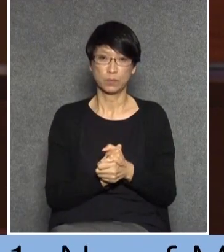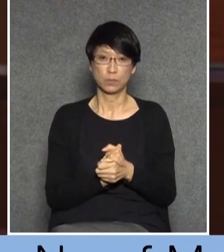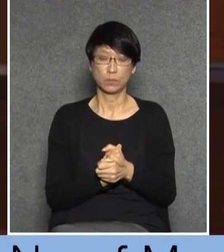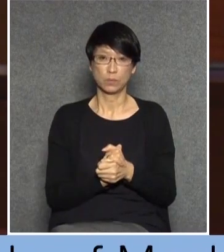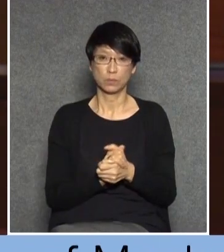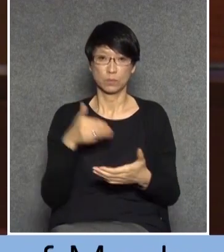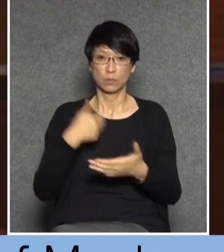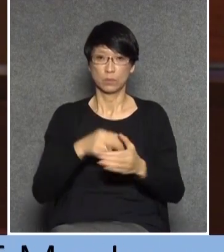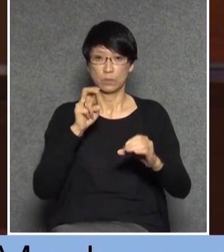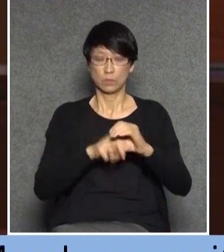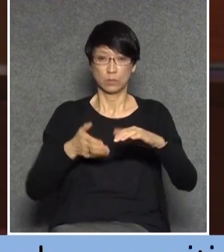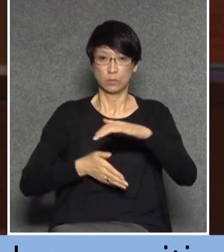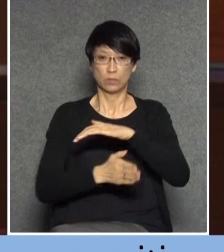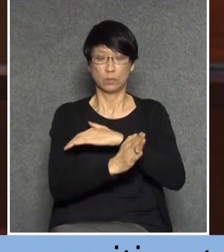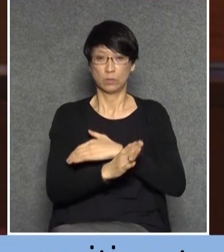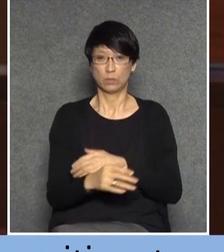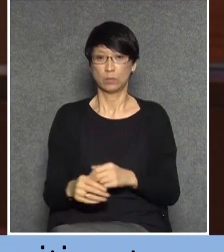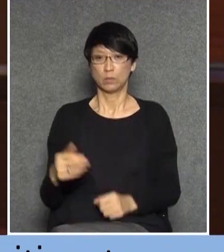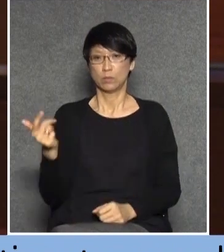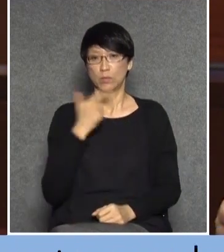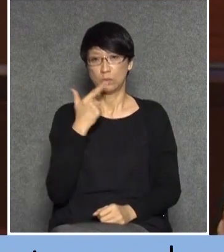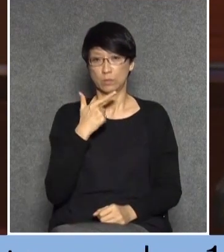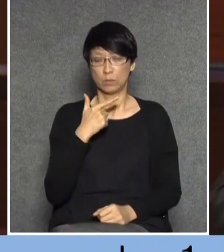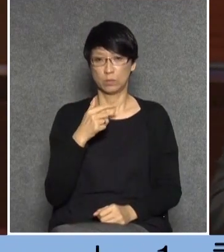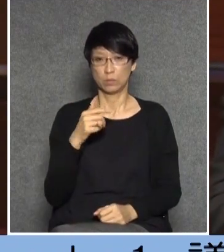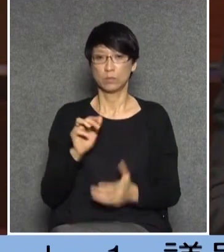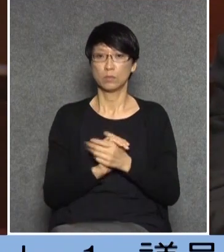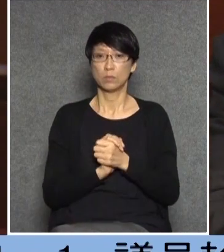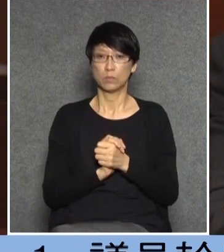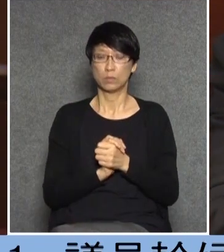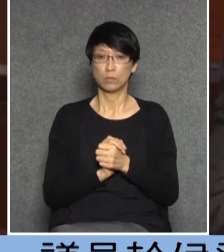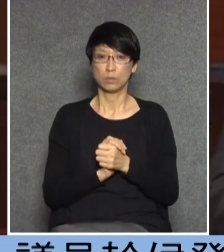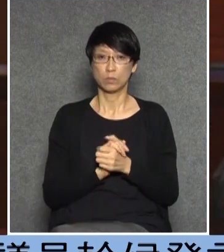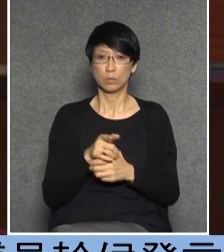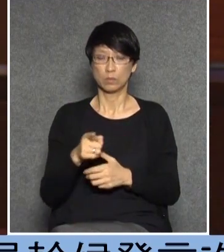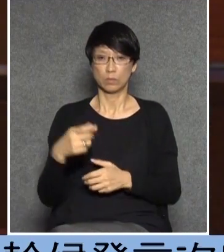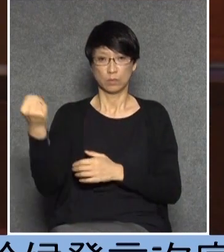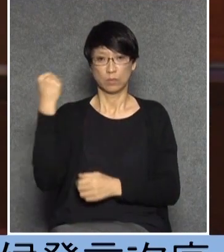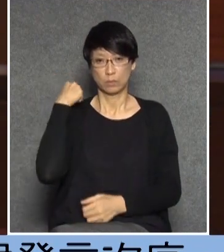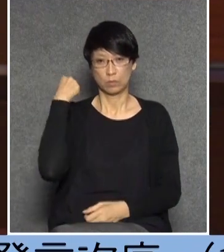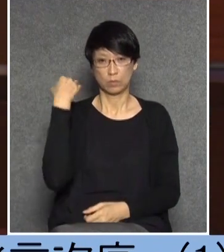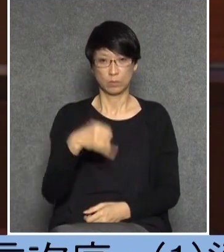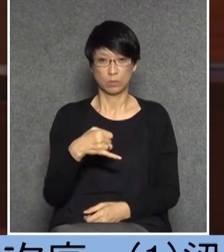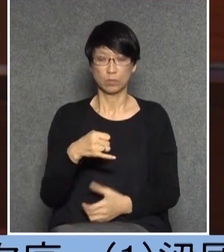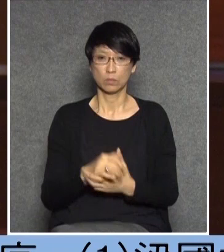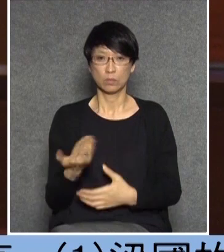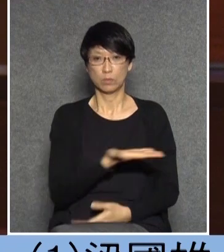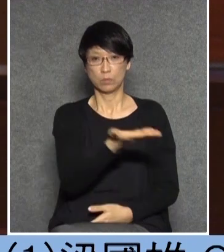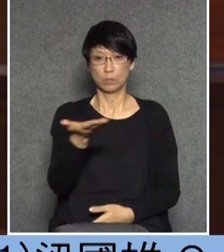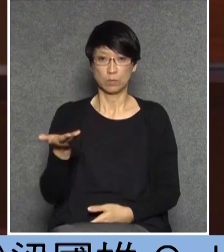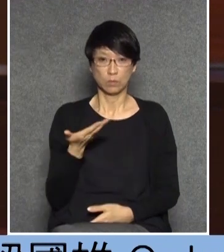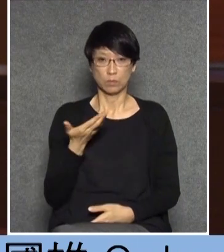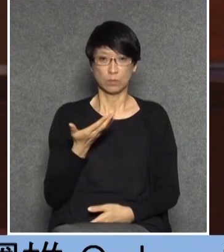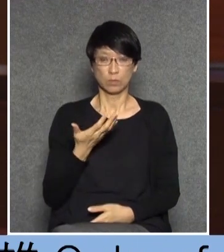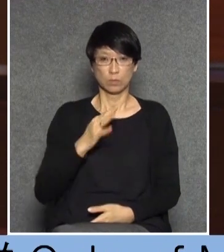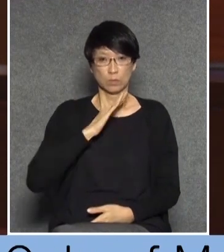購西隧，因為這樣就可以一勞永逸，這種無能實在令到大家很不耐